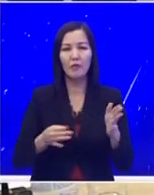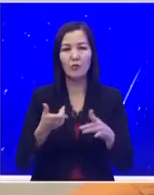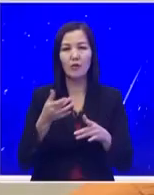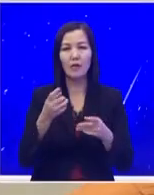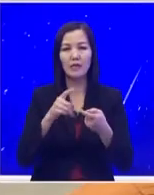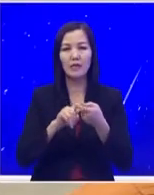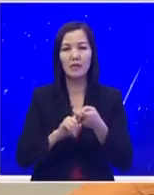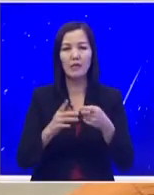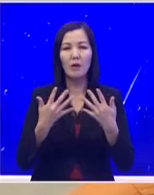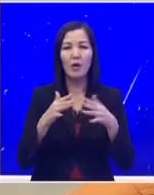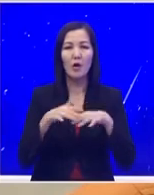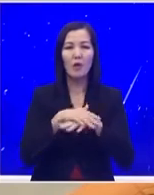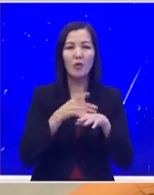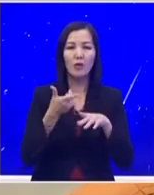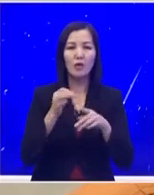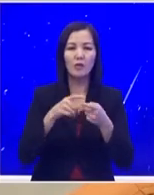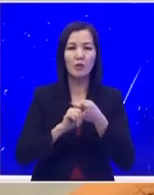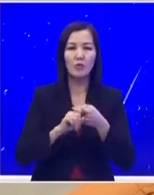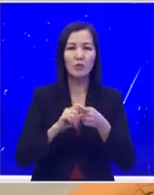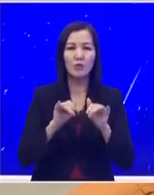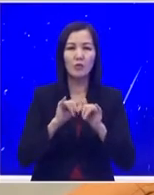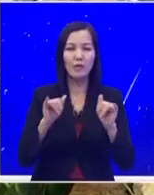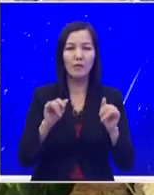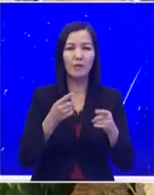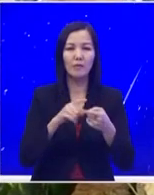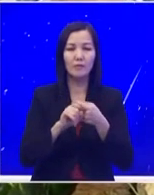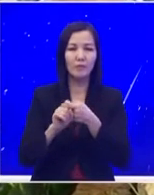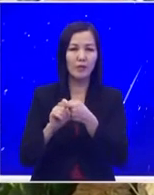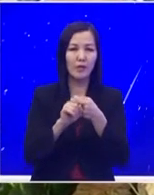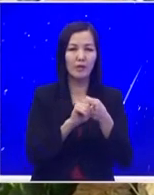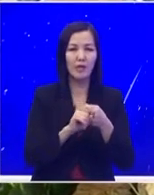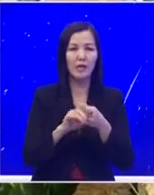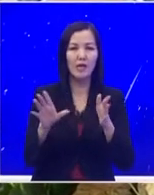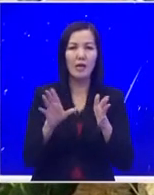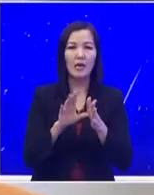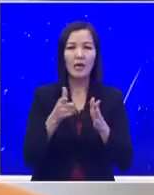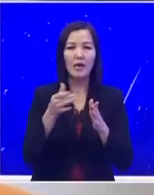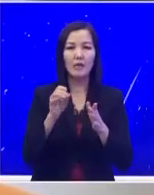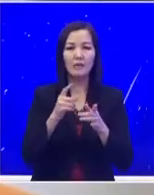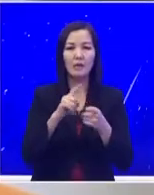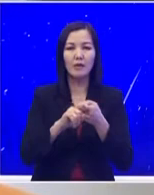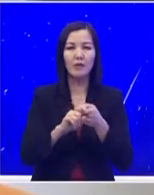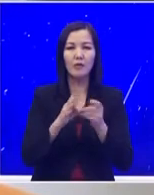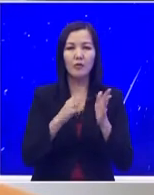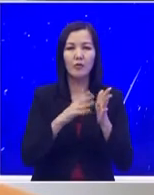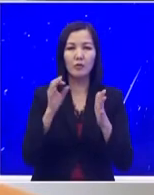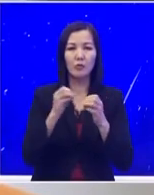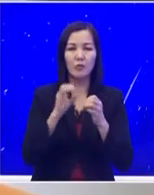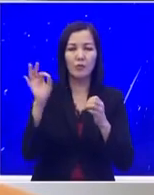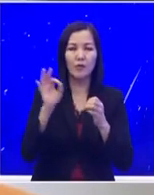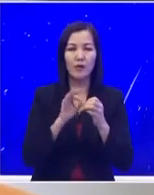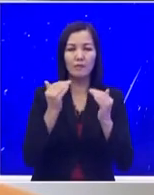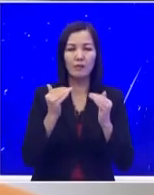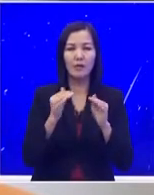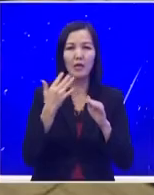елді мекендерді газдандыру қарқынды жүріп жатыр. Өңірді газдандыруды басталғанда көгілдір отынмен қамту небәрі 9-10% болған. Биыл